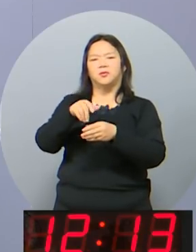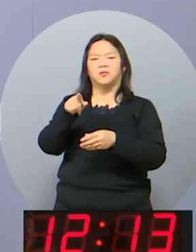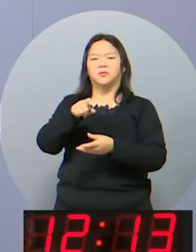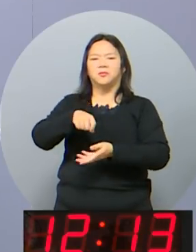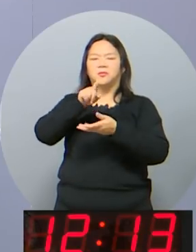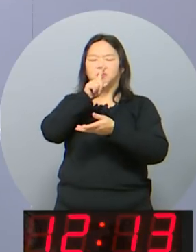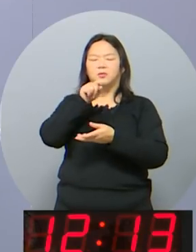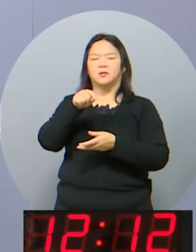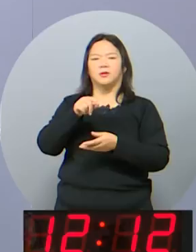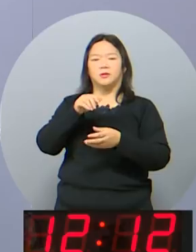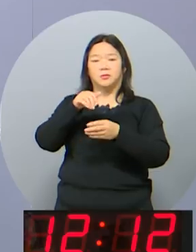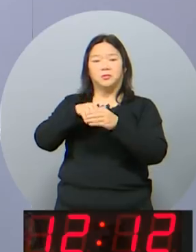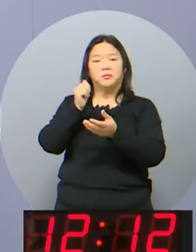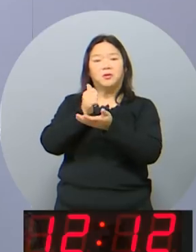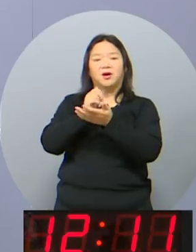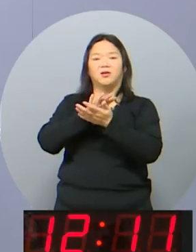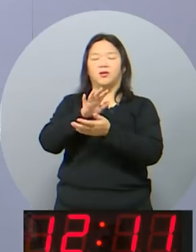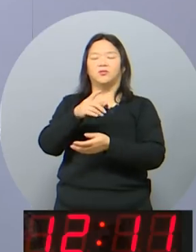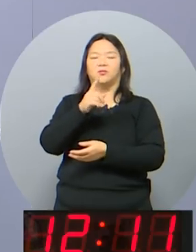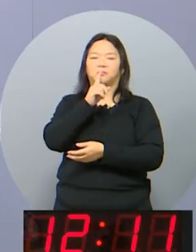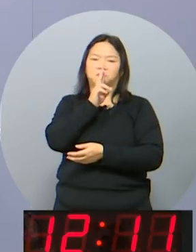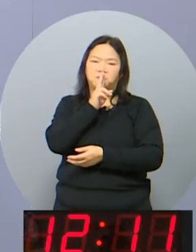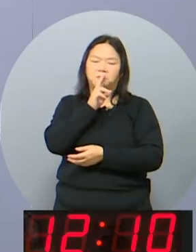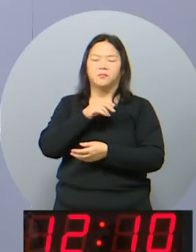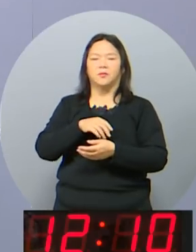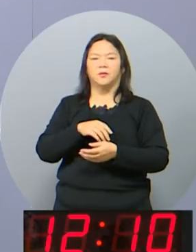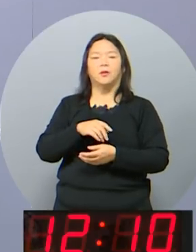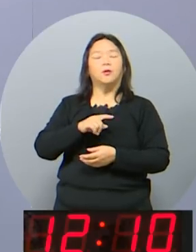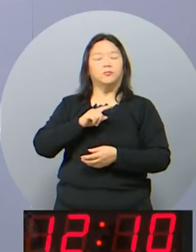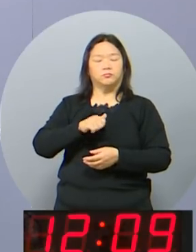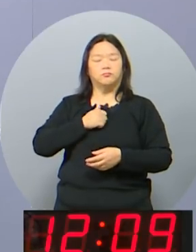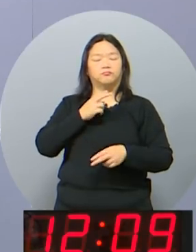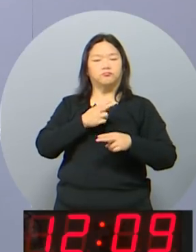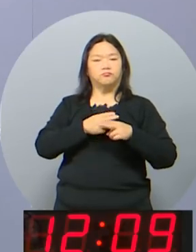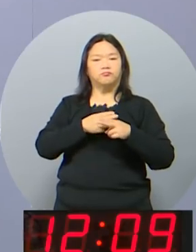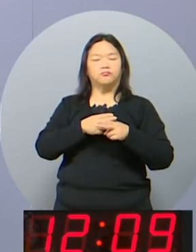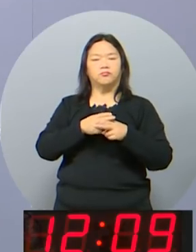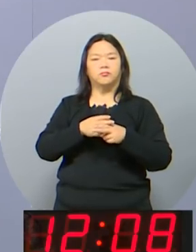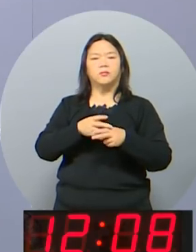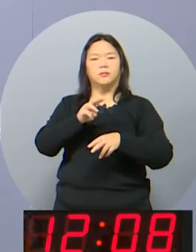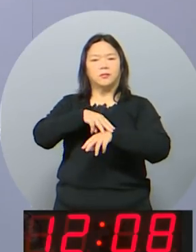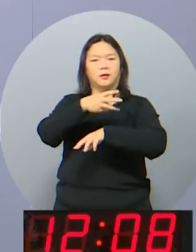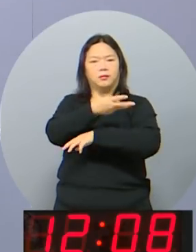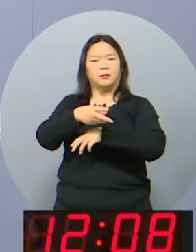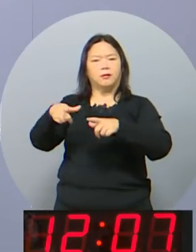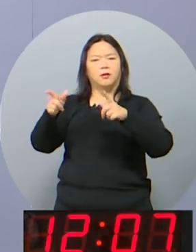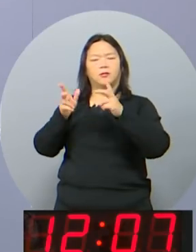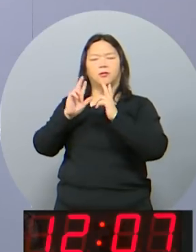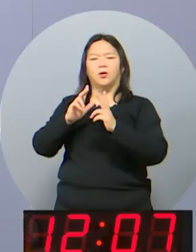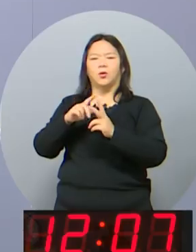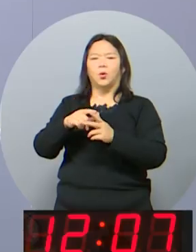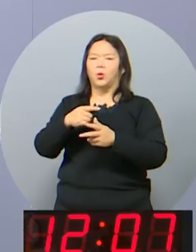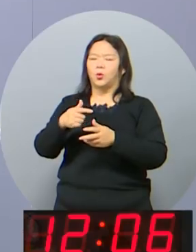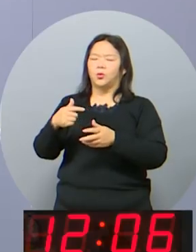不认为，我有信心，因为淡江大桥一路走来坎坎坷坷，好事多磨，那